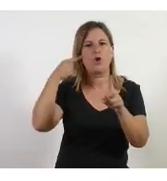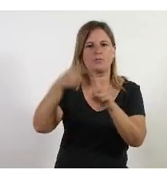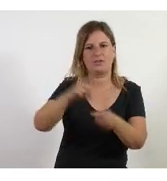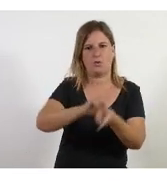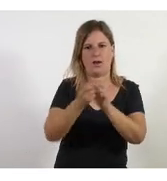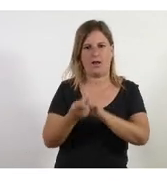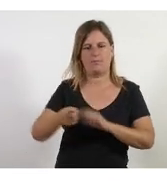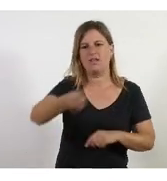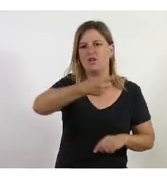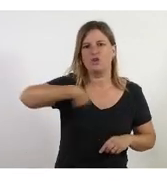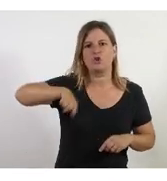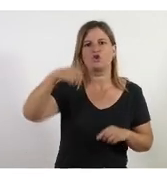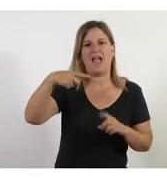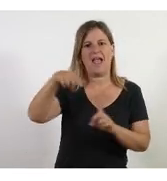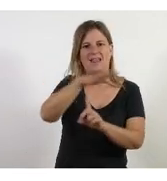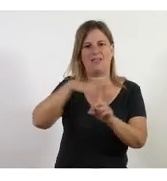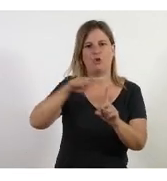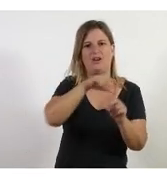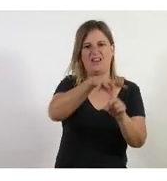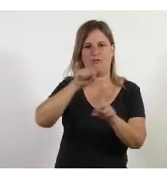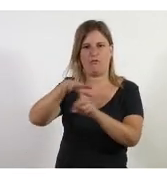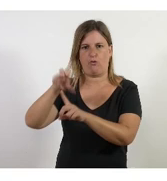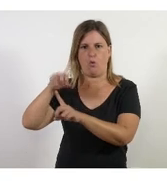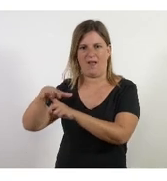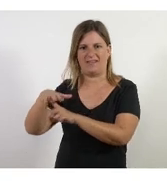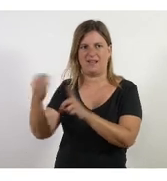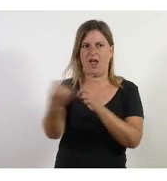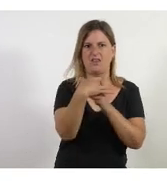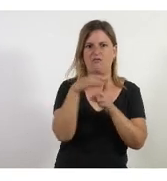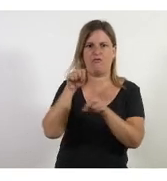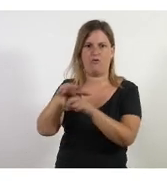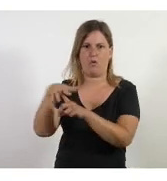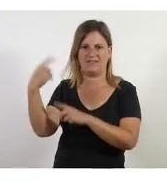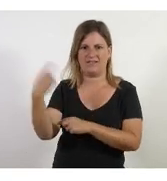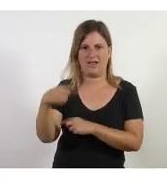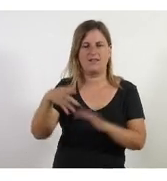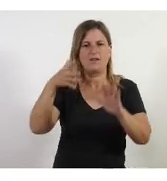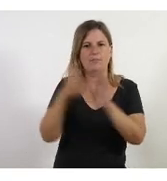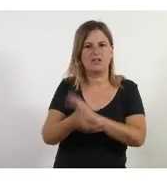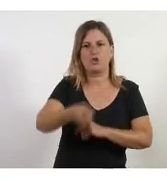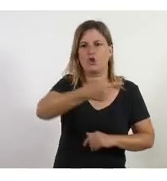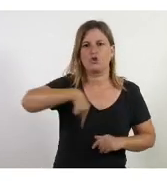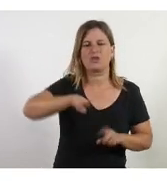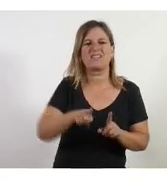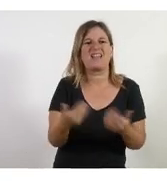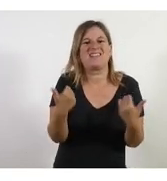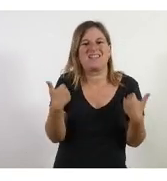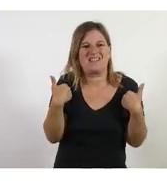un radi d'influència i tenim la responsabilitat d'exercir la nostra